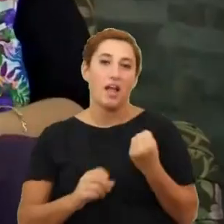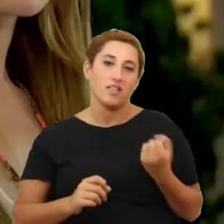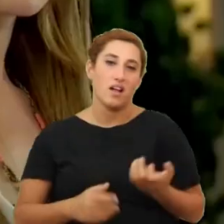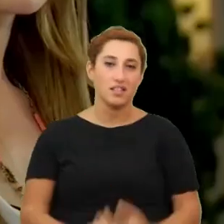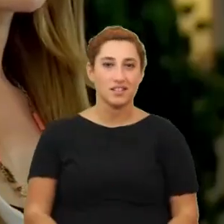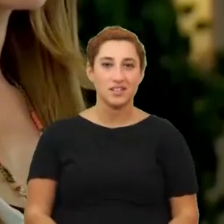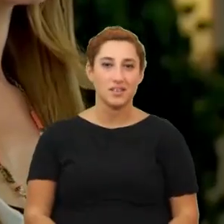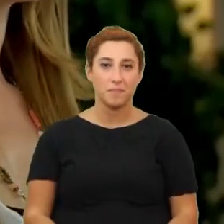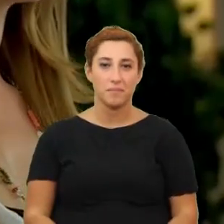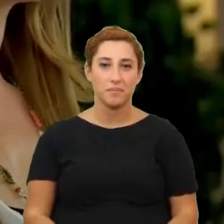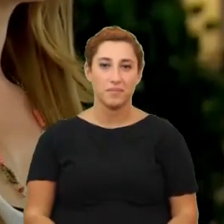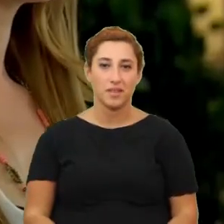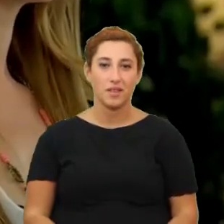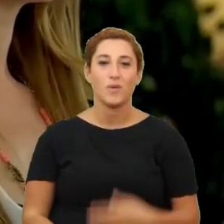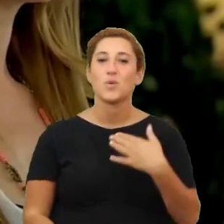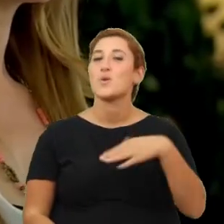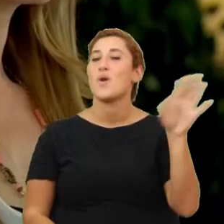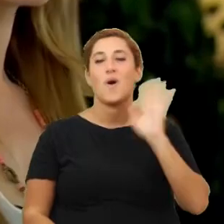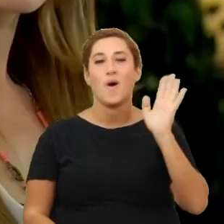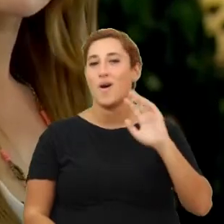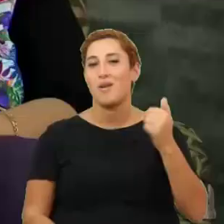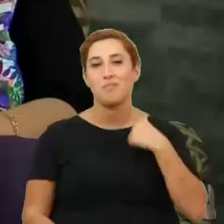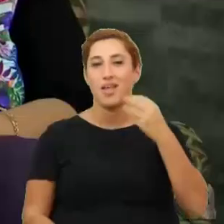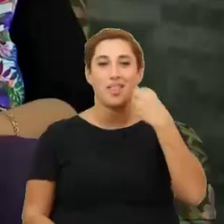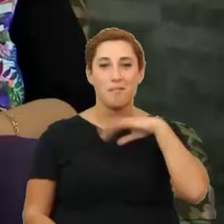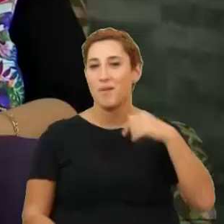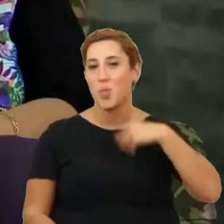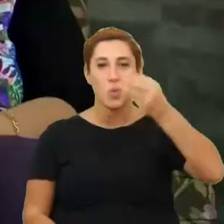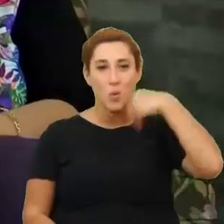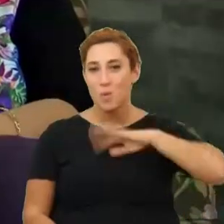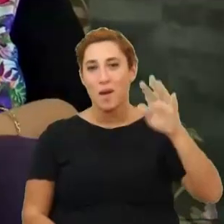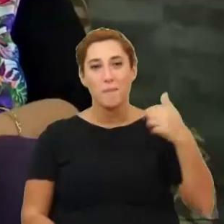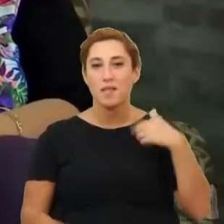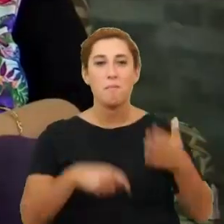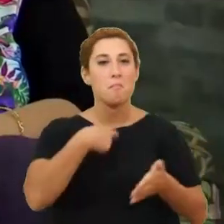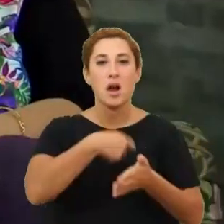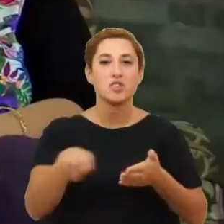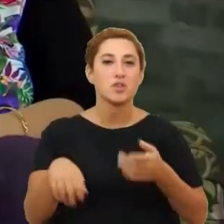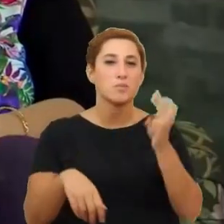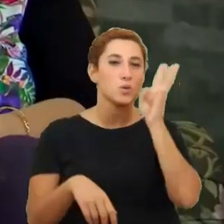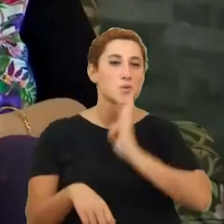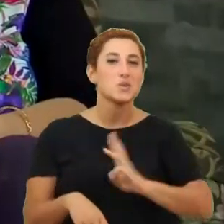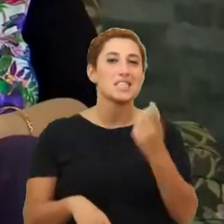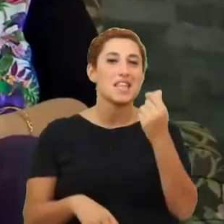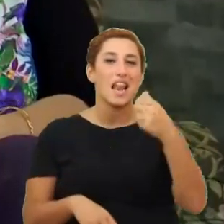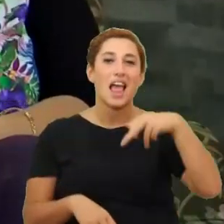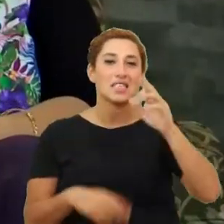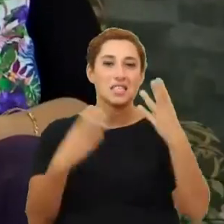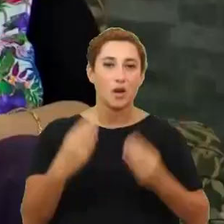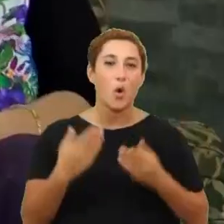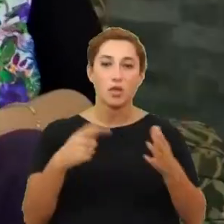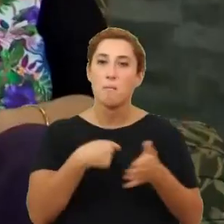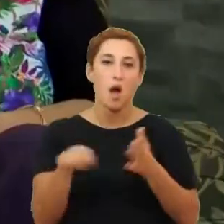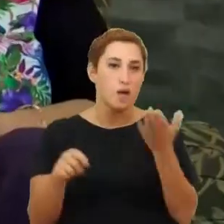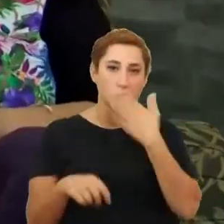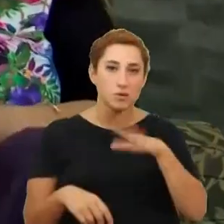aldık. Ya ben yemem, ben yutmam. Benim maaşımdan 300 TL eksik oldu.